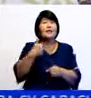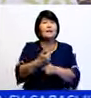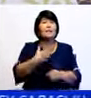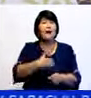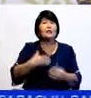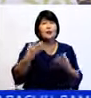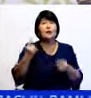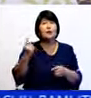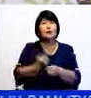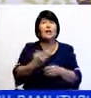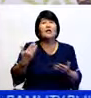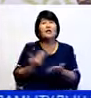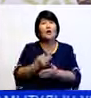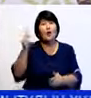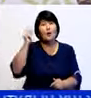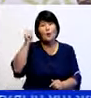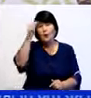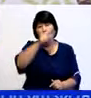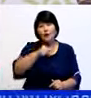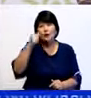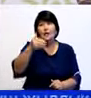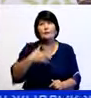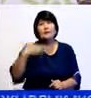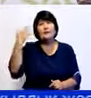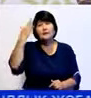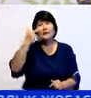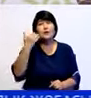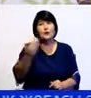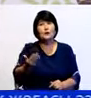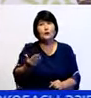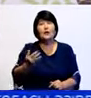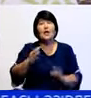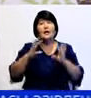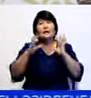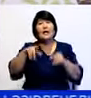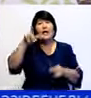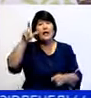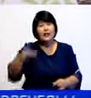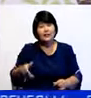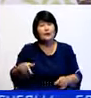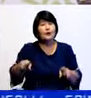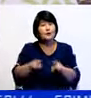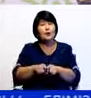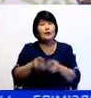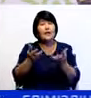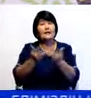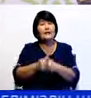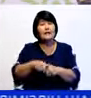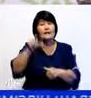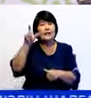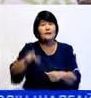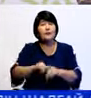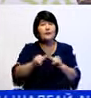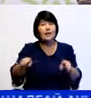күндердің бірі. Жаңа оқу жылында біздің мақсатымыз ол жаһандық азаматтықты, сондай-ақ сандық азаматтықты дамыту болып